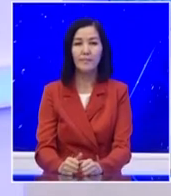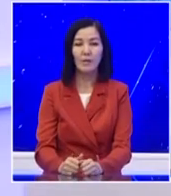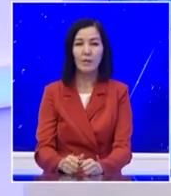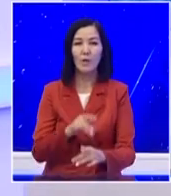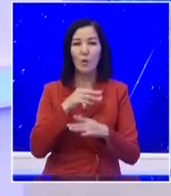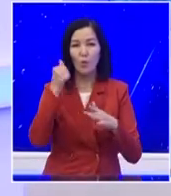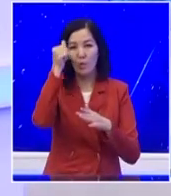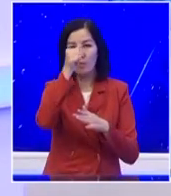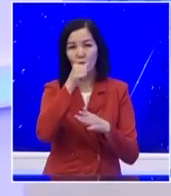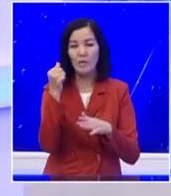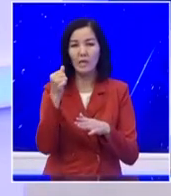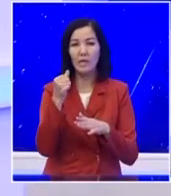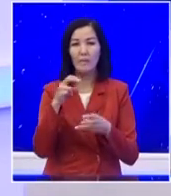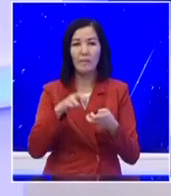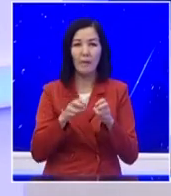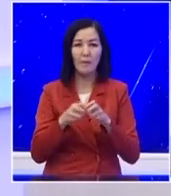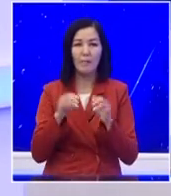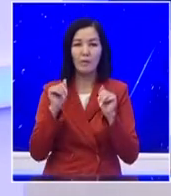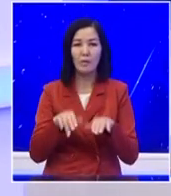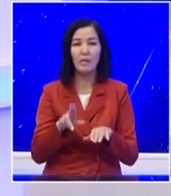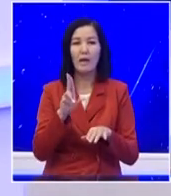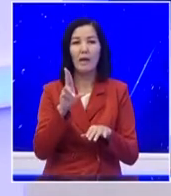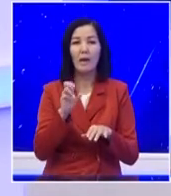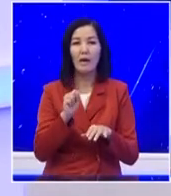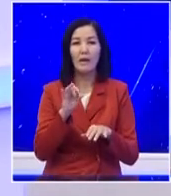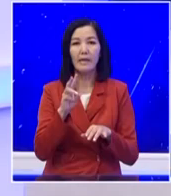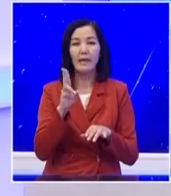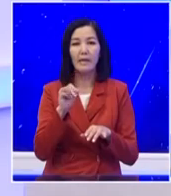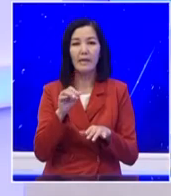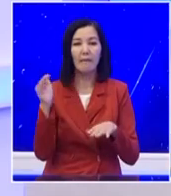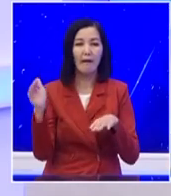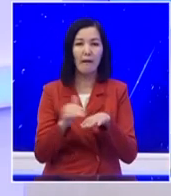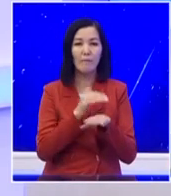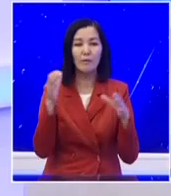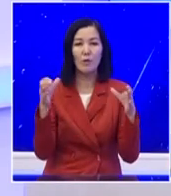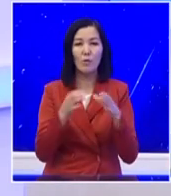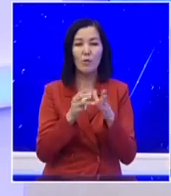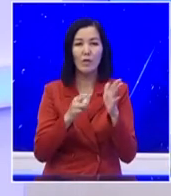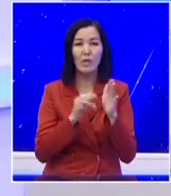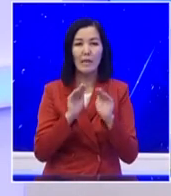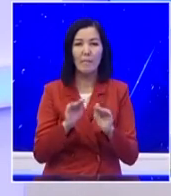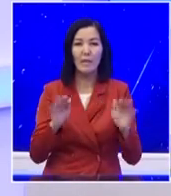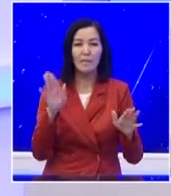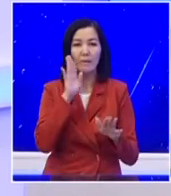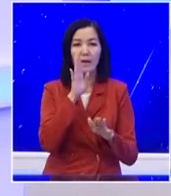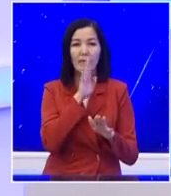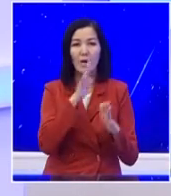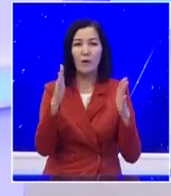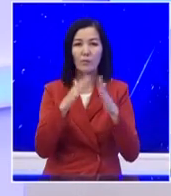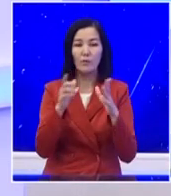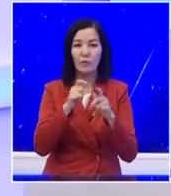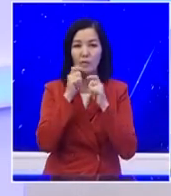Көп жылғы тауқыметі таусылды. Қарекет қайырымдылық қоры жеті балалысы бар анаға баспана сыйлады. Талдықорғандық